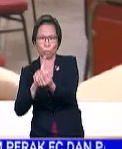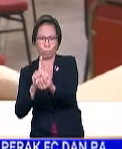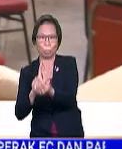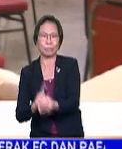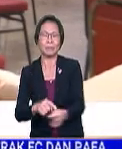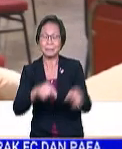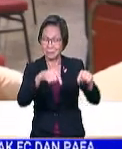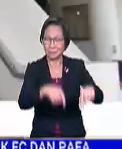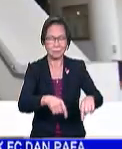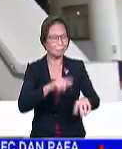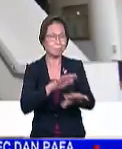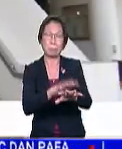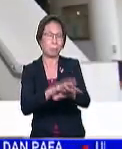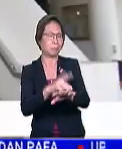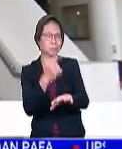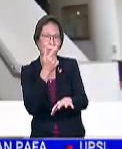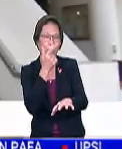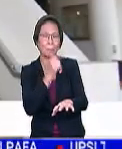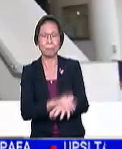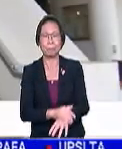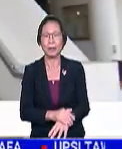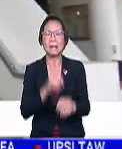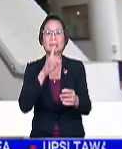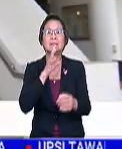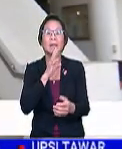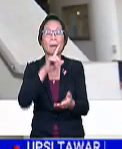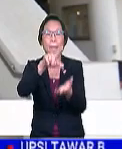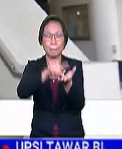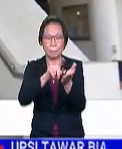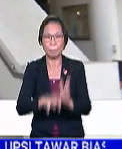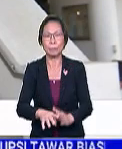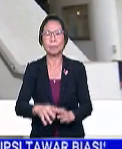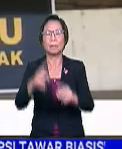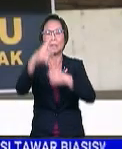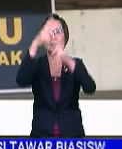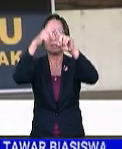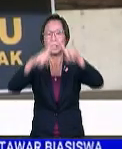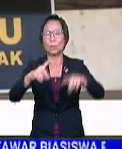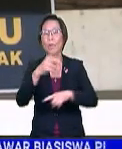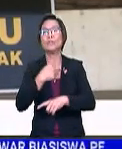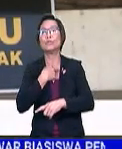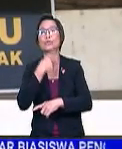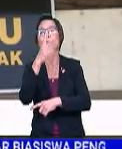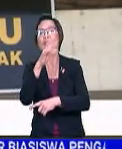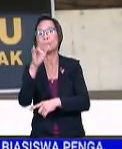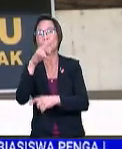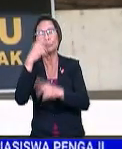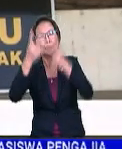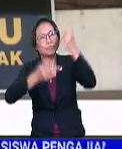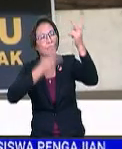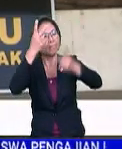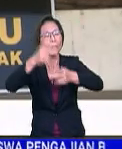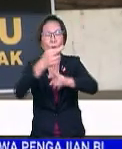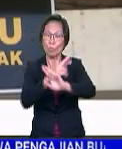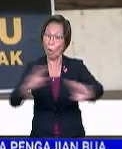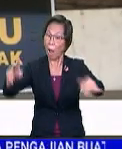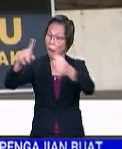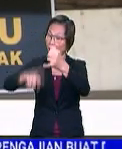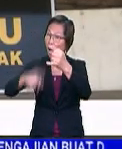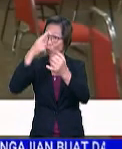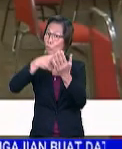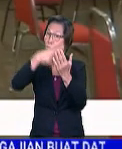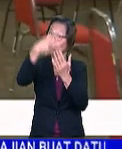supaya tempat ini tidak sesak. Beliau berkata demikian kepada media di Dewan Suara Sibu hari ini ketika meninjau persiapan akhir untuk